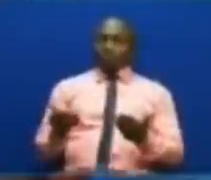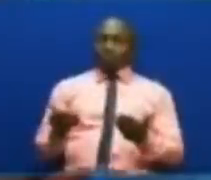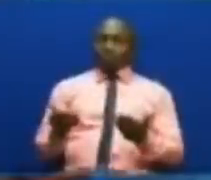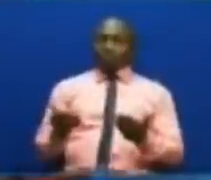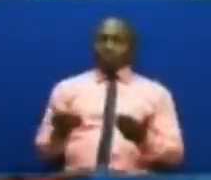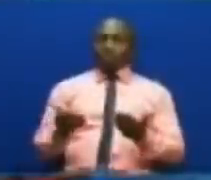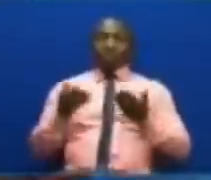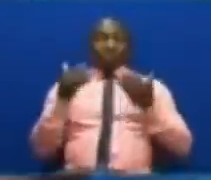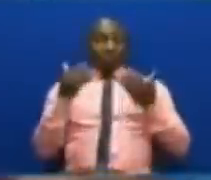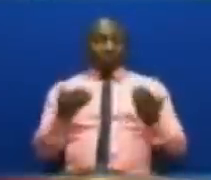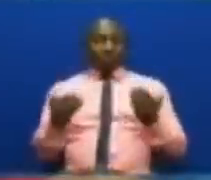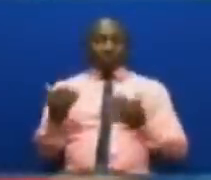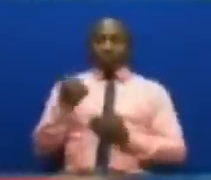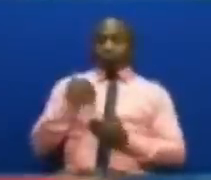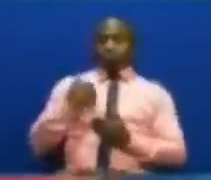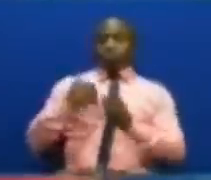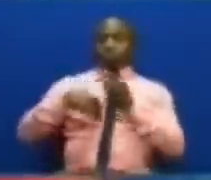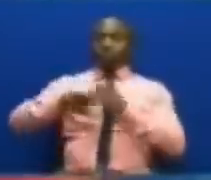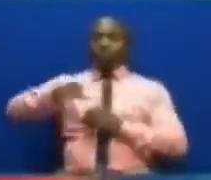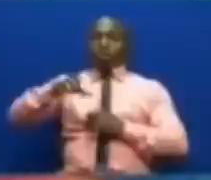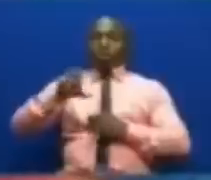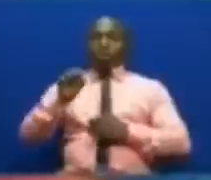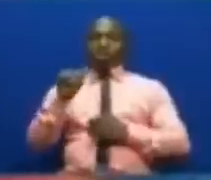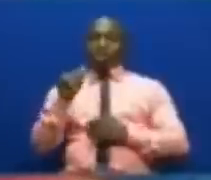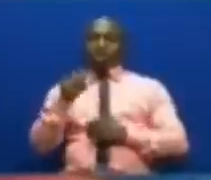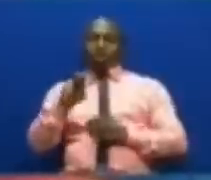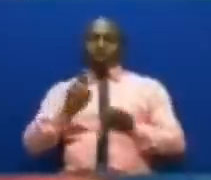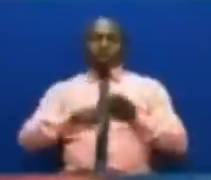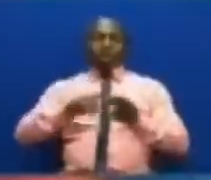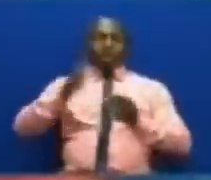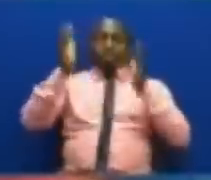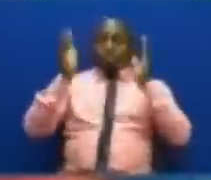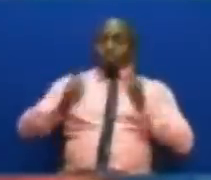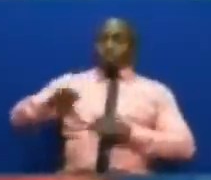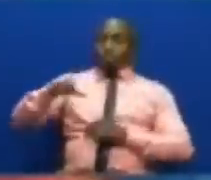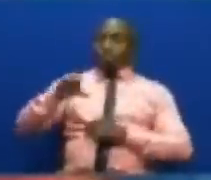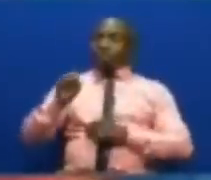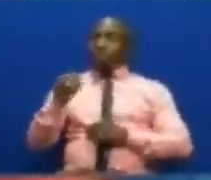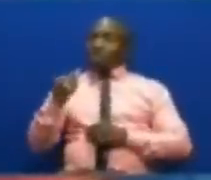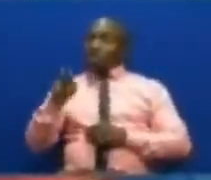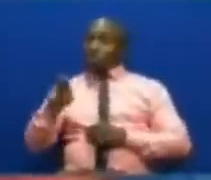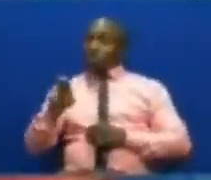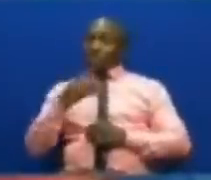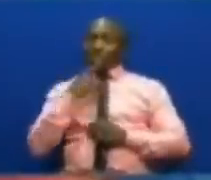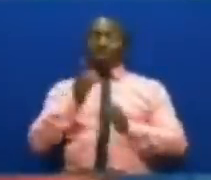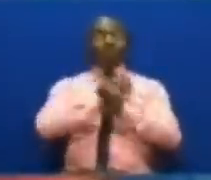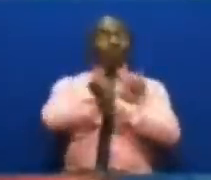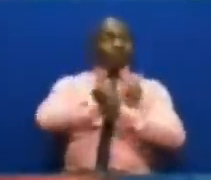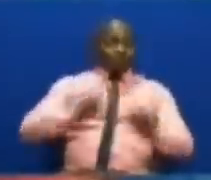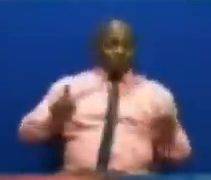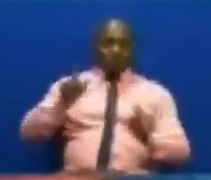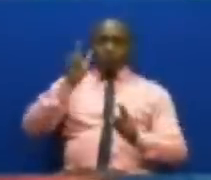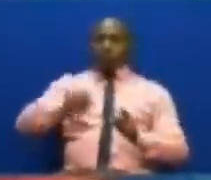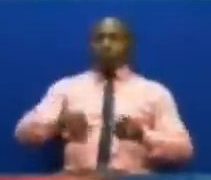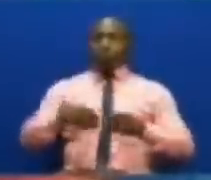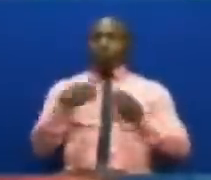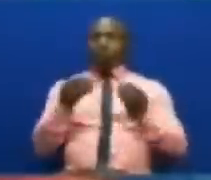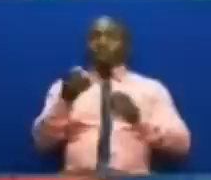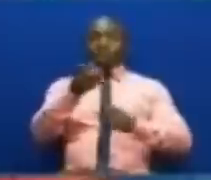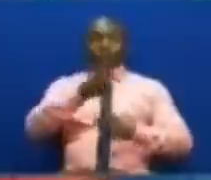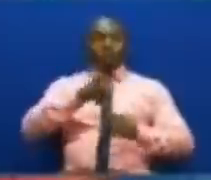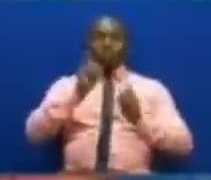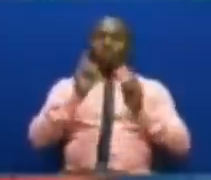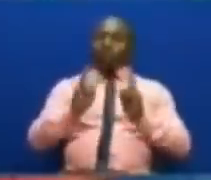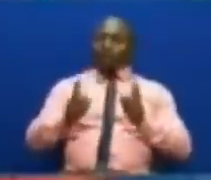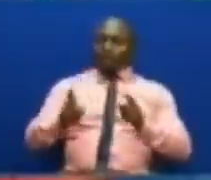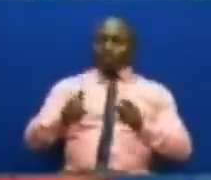Sasa naarifuwa tuelekee kule mkoa ni Simiyu. Mkuu wa mkoa wa Simiyu Anthony Mtaka amepiga marufuku watoa mikopo kwa walimu kushikilia